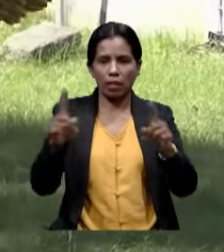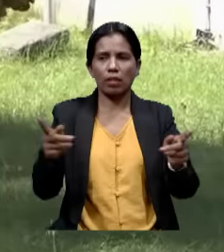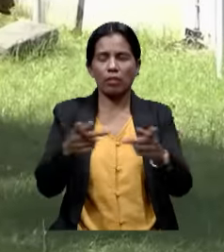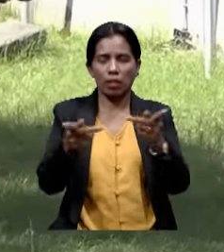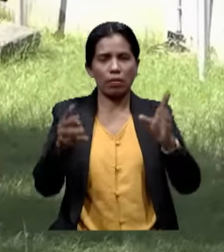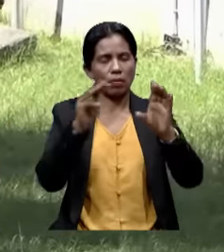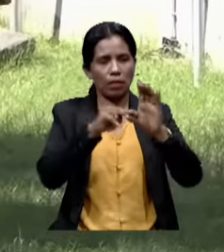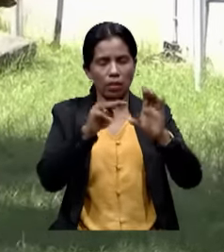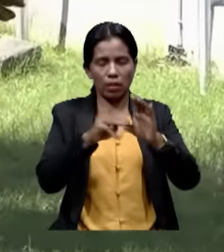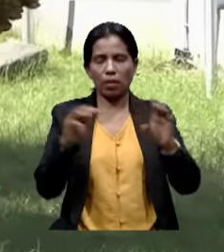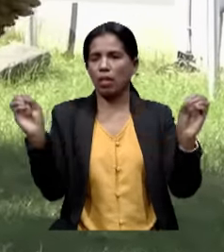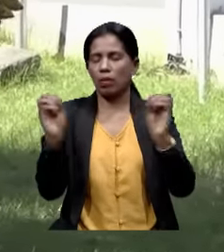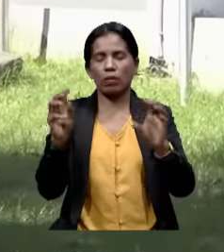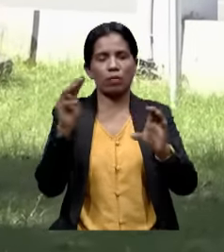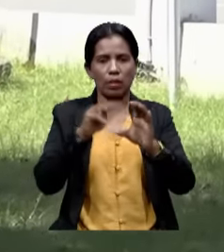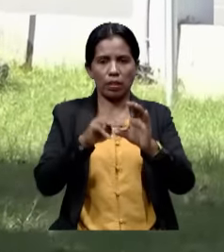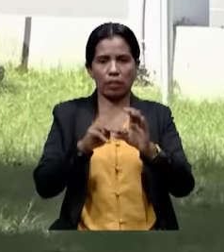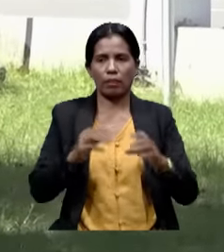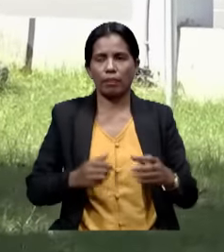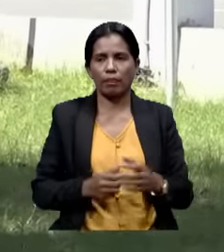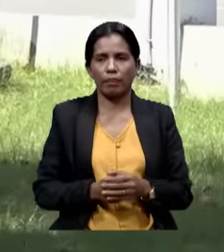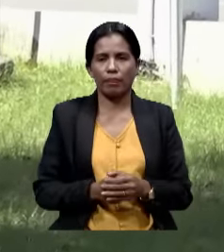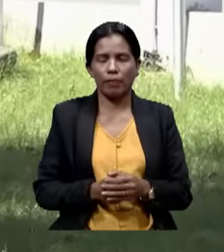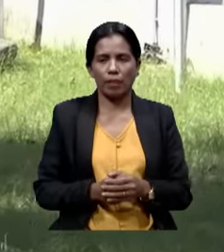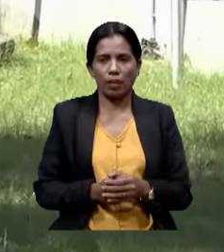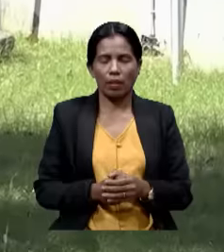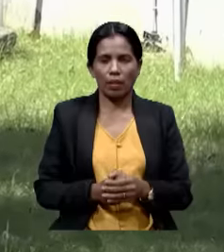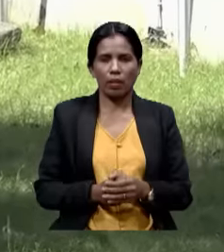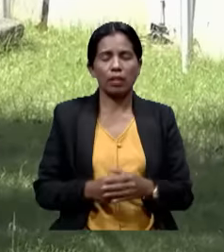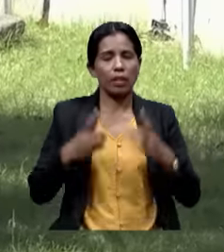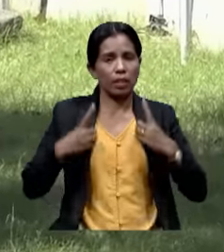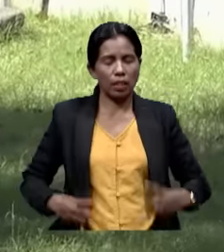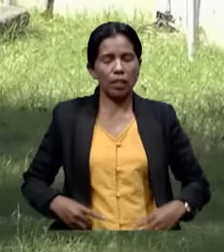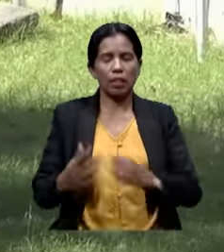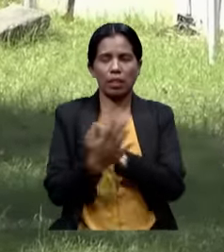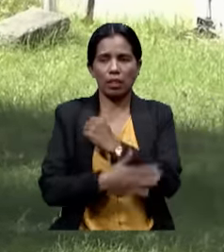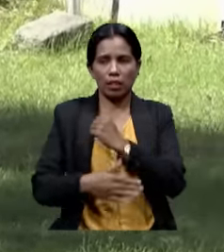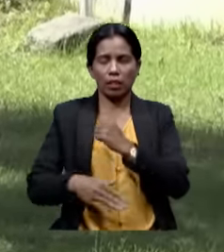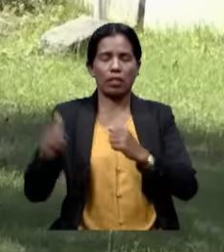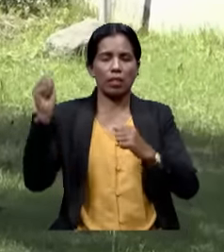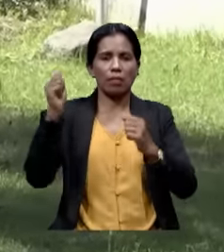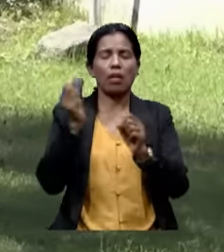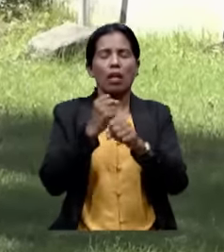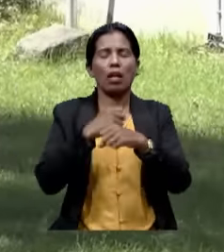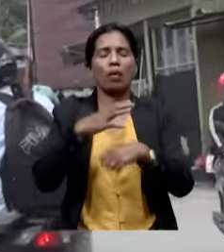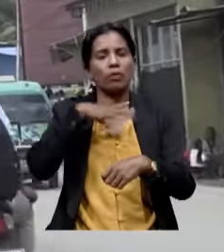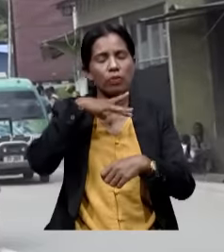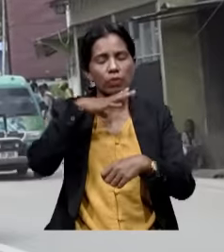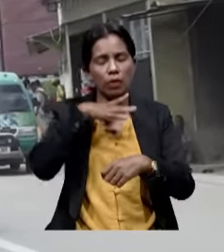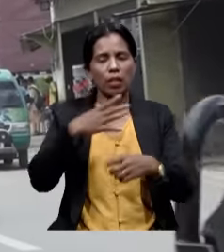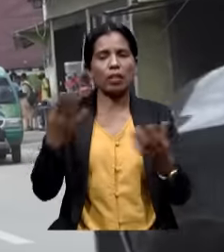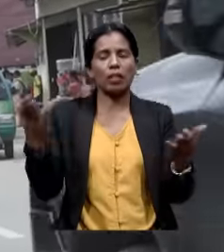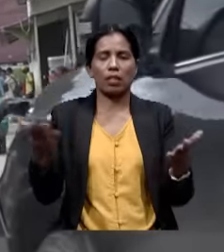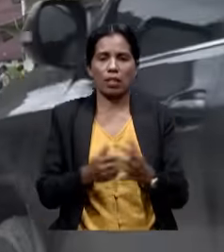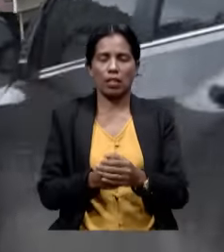mercado no Laos mercado. Dignidade nasaun idane be, mak Eleba hafuer ia mundu nia matang, dignidade estado idane